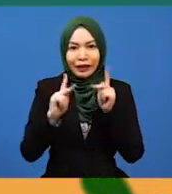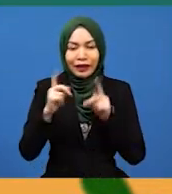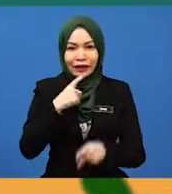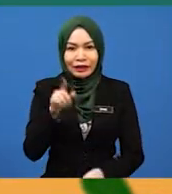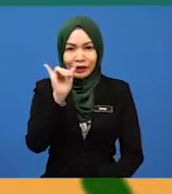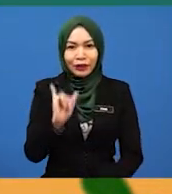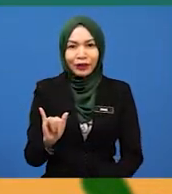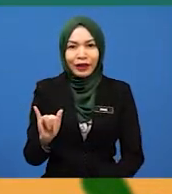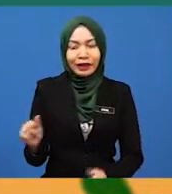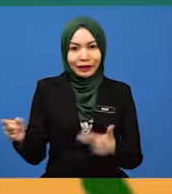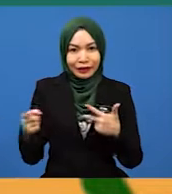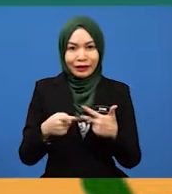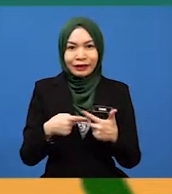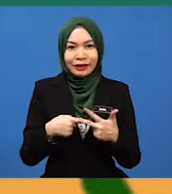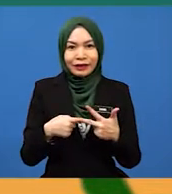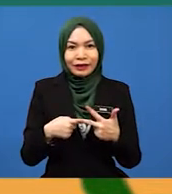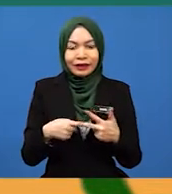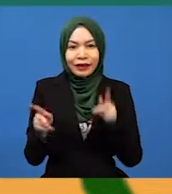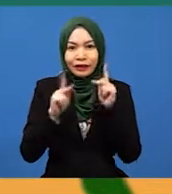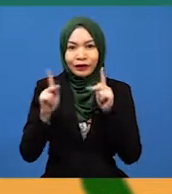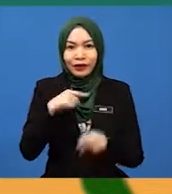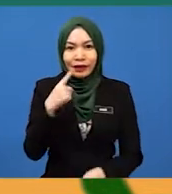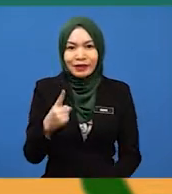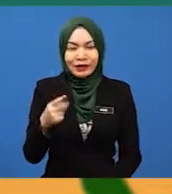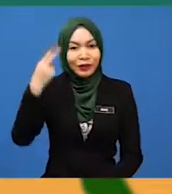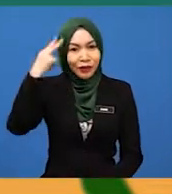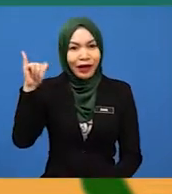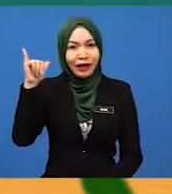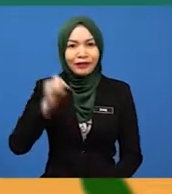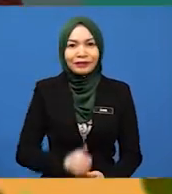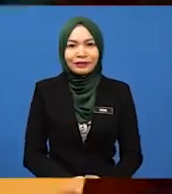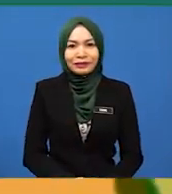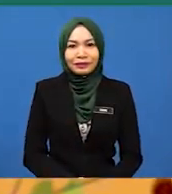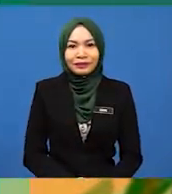ketiga, iaitu kata seru hai.